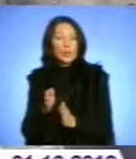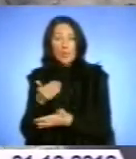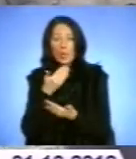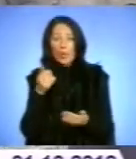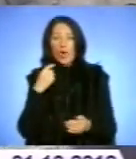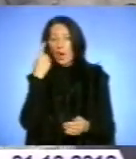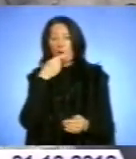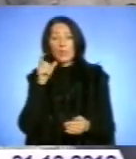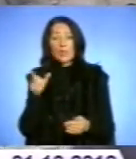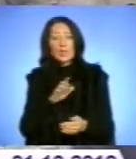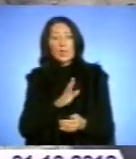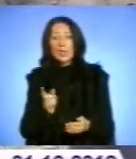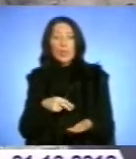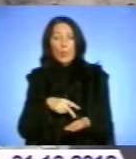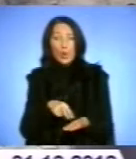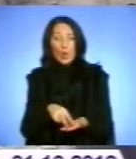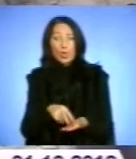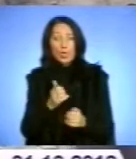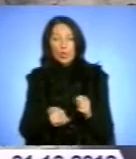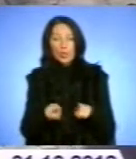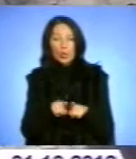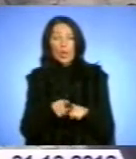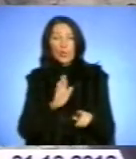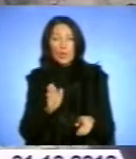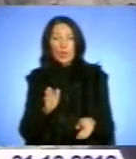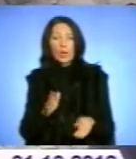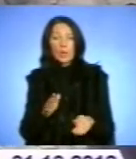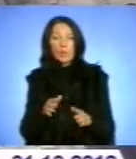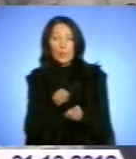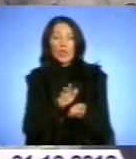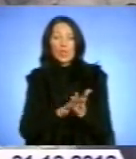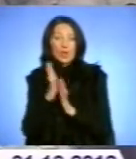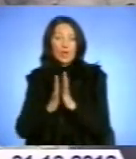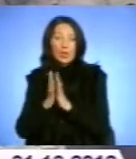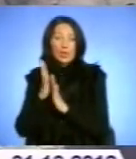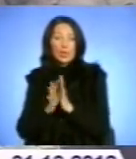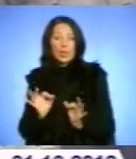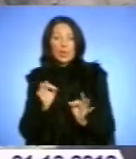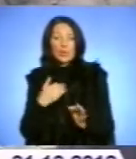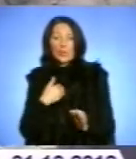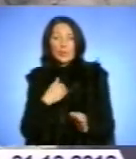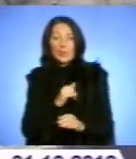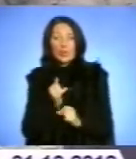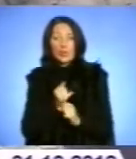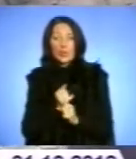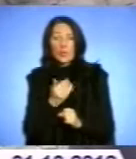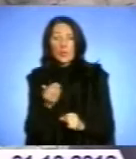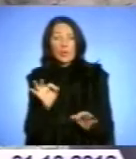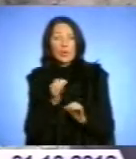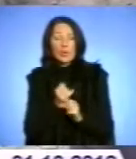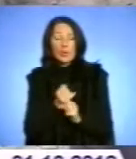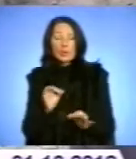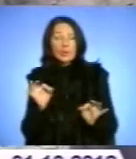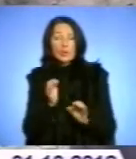це часто буває. І ці могили є такі запущені, зарослі. Нічого ми з ними не вдіємо. То ви нічого не робите? Ми не робимо з